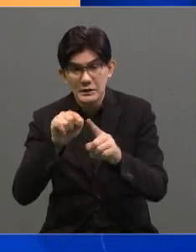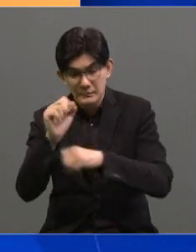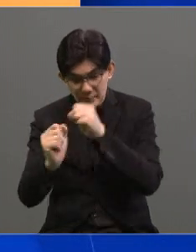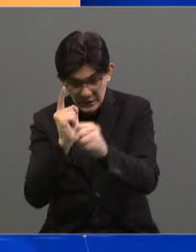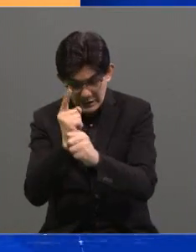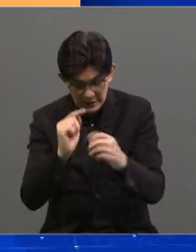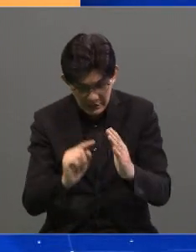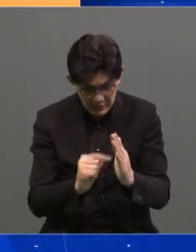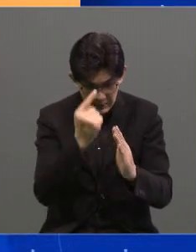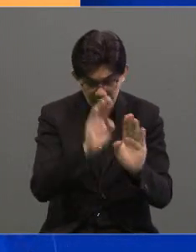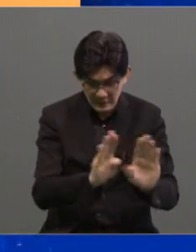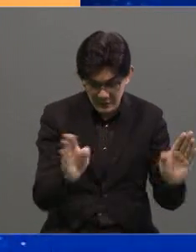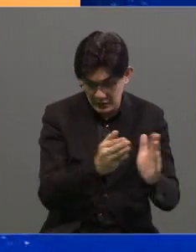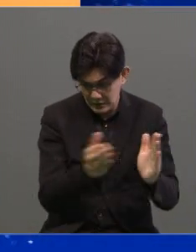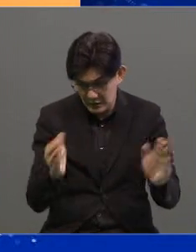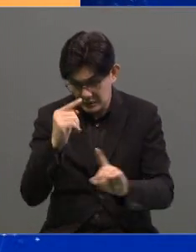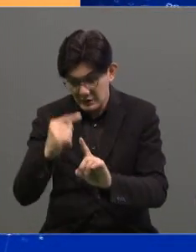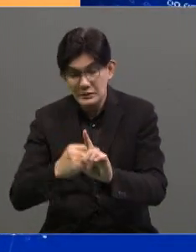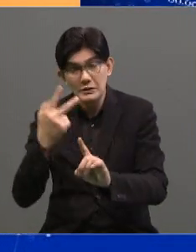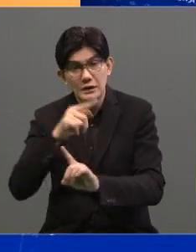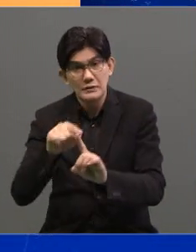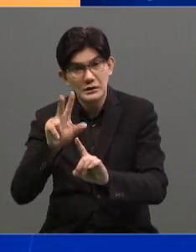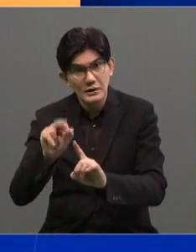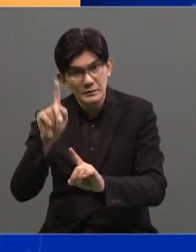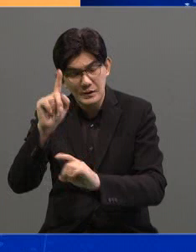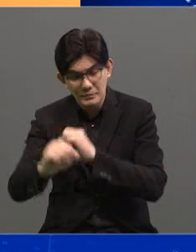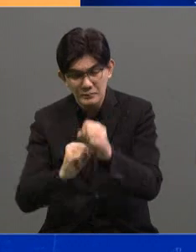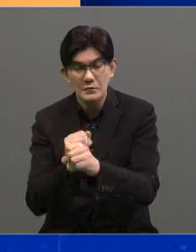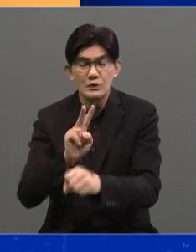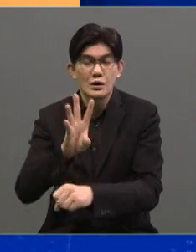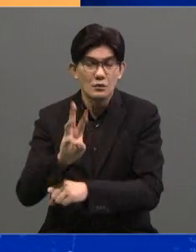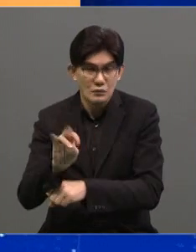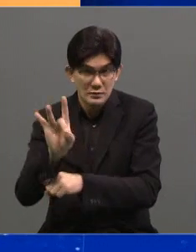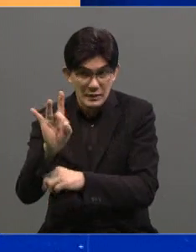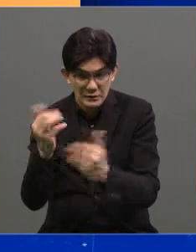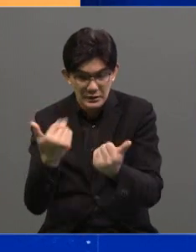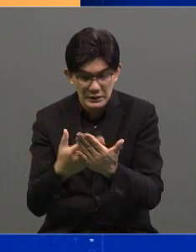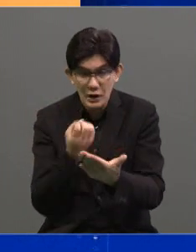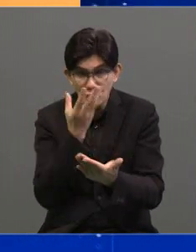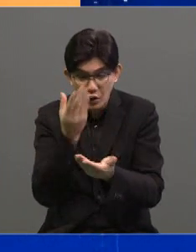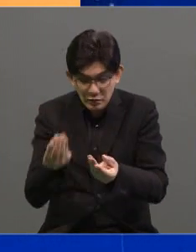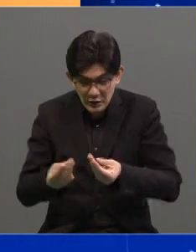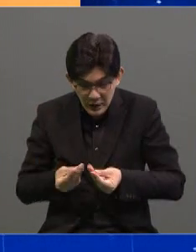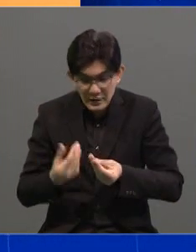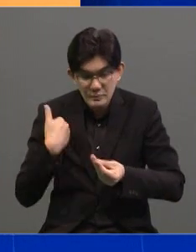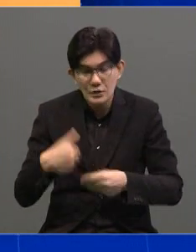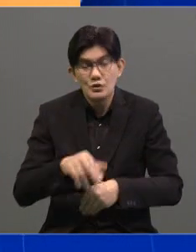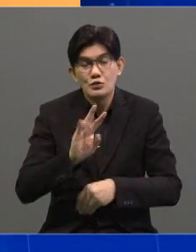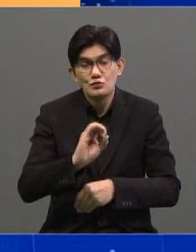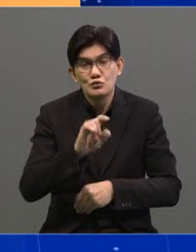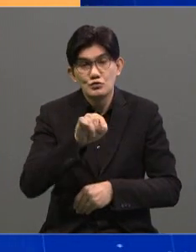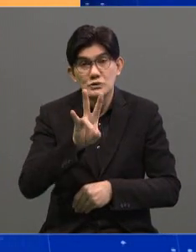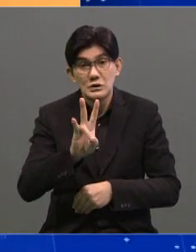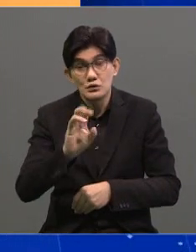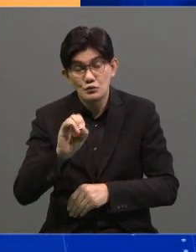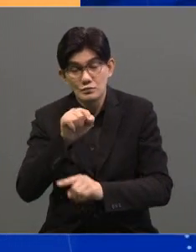โดยตั้งแต่วันที่เปิดบัญชีถึงวันที่31มีนาคม2568ค่ะก็จะได้รับอัตราดอกเบี้ย 0.70% ต่อ